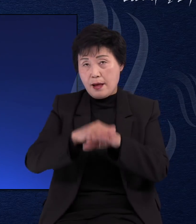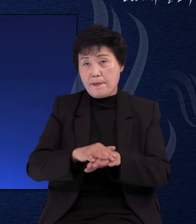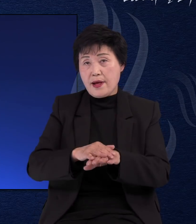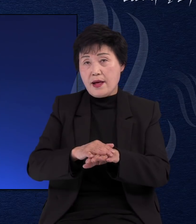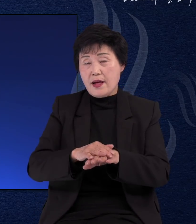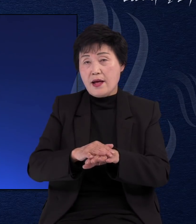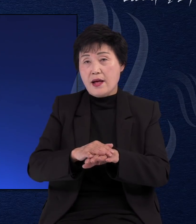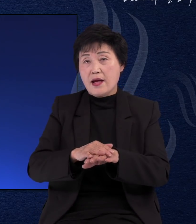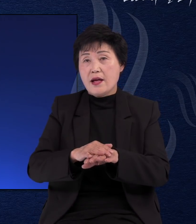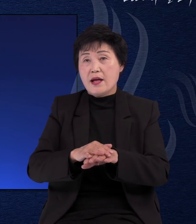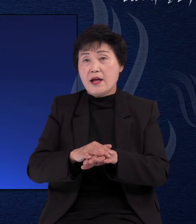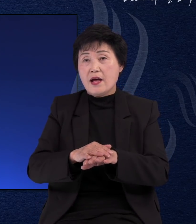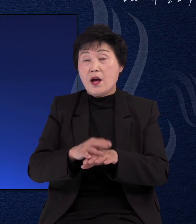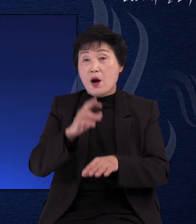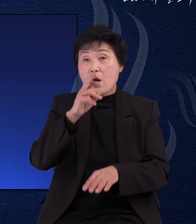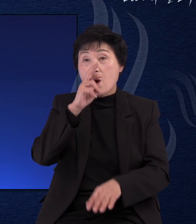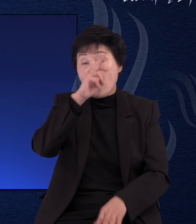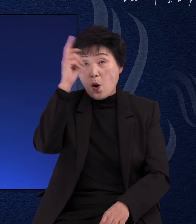문을 닫습니다.